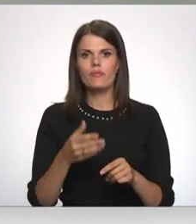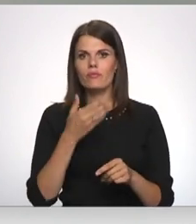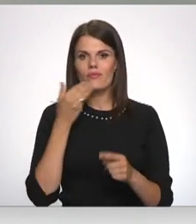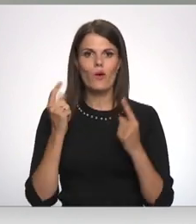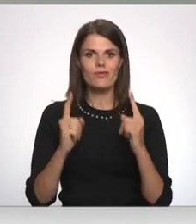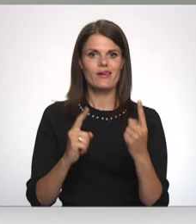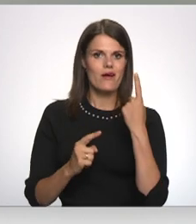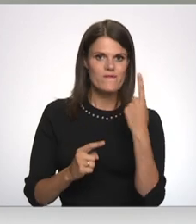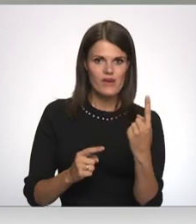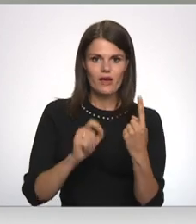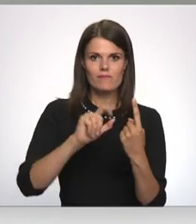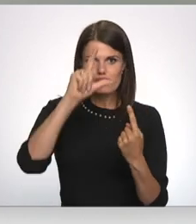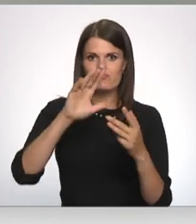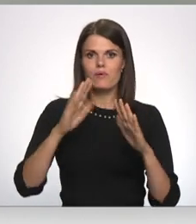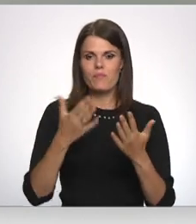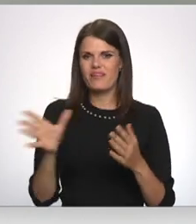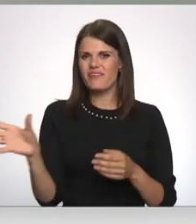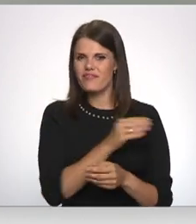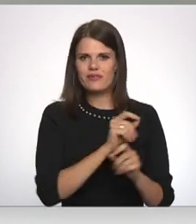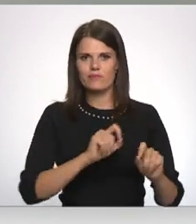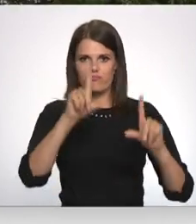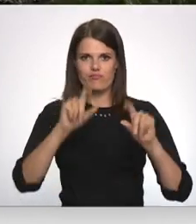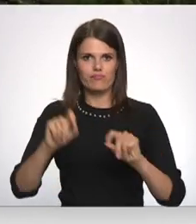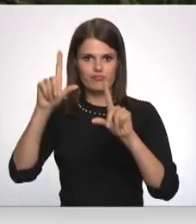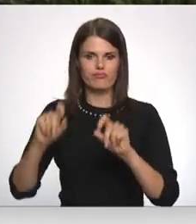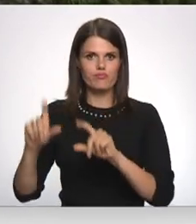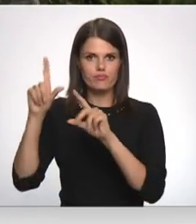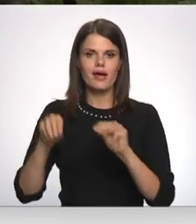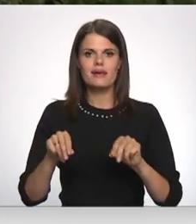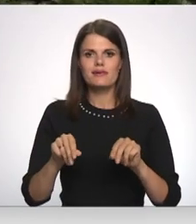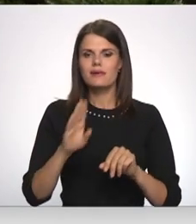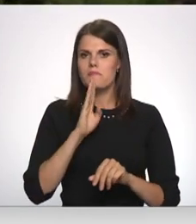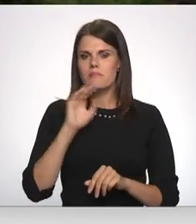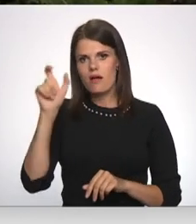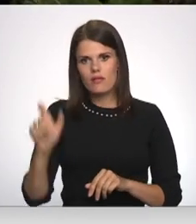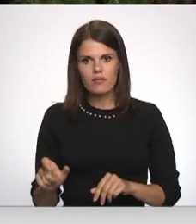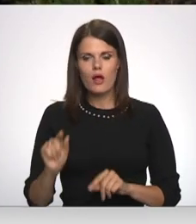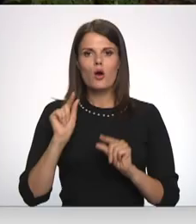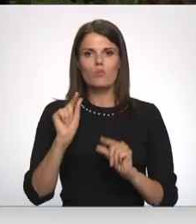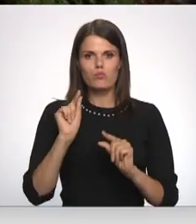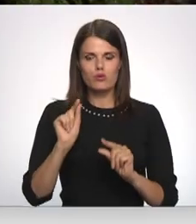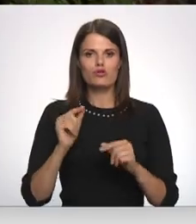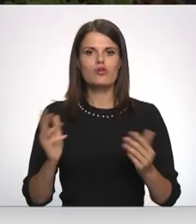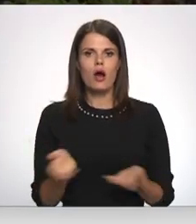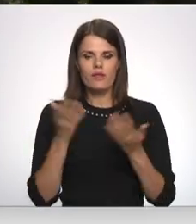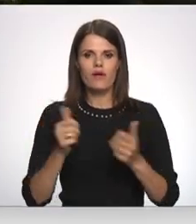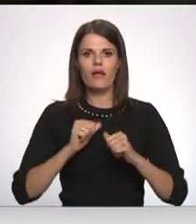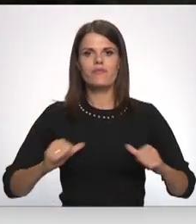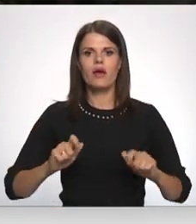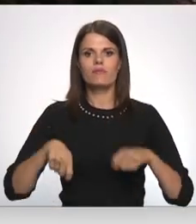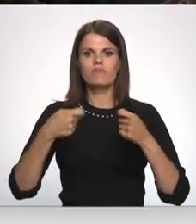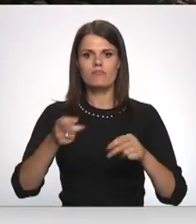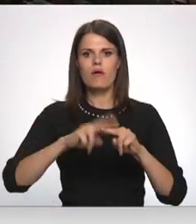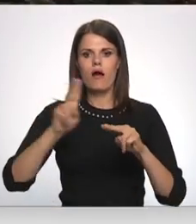bet tas ir noticis ar pilnīgi visām lietām. Smiltenietē Janīnai neliels atspaids šogad esot dienas izsniegtā